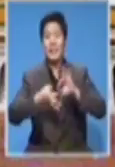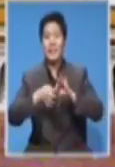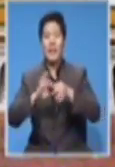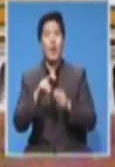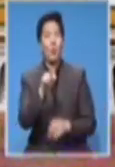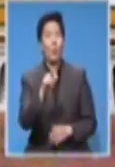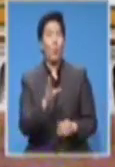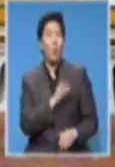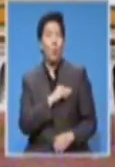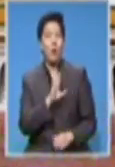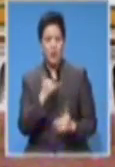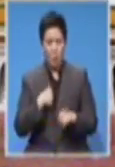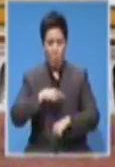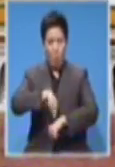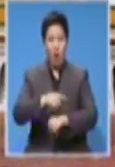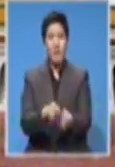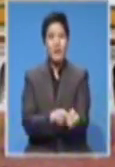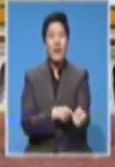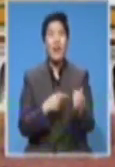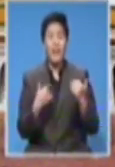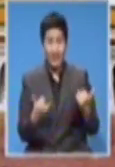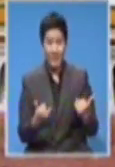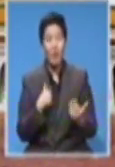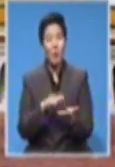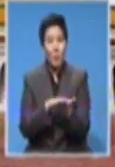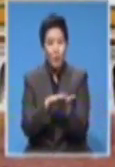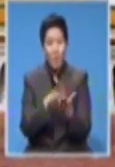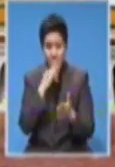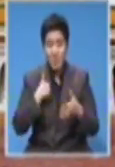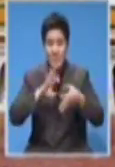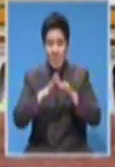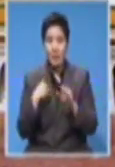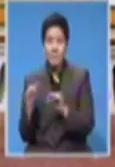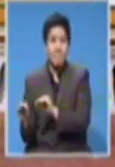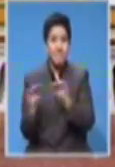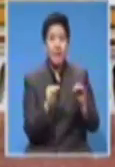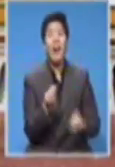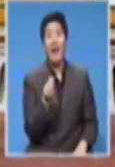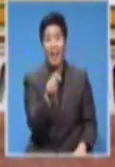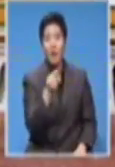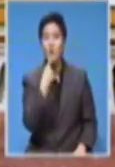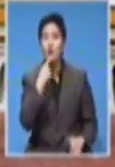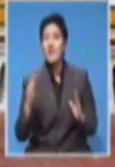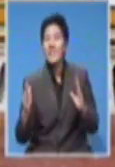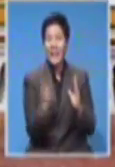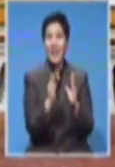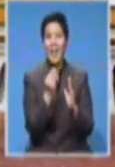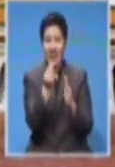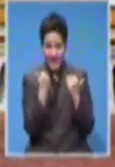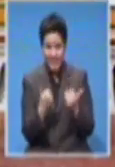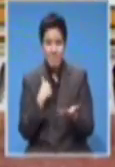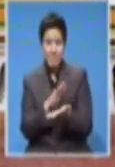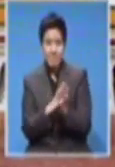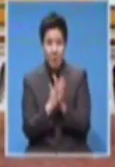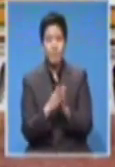ผมก็ขอโทษรบกวนเวลาท่านพร้อมควรนะวันไหนมีกีฬาผมก็จะเลื่อนให้แล้วกันนะพูดให้สั้นๆลงตอนนี้ก็ปรับเรื่อง